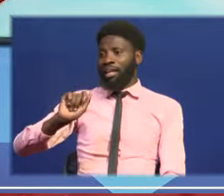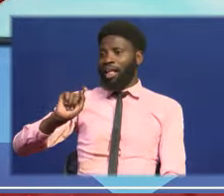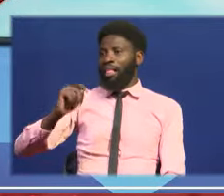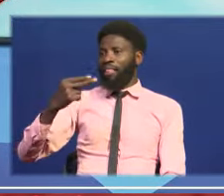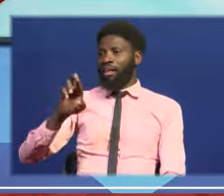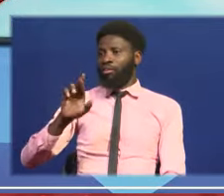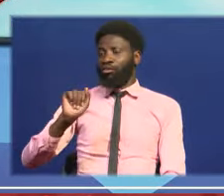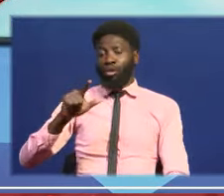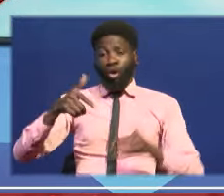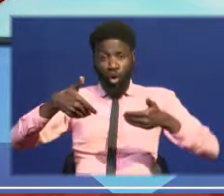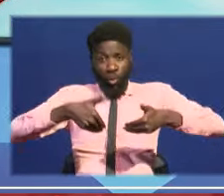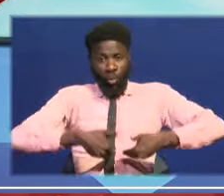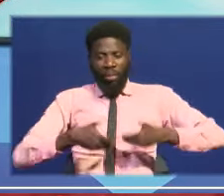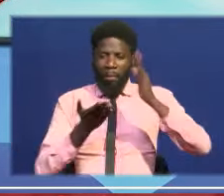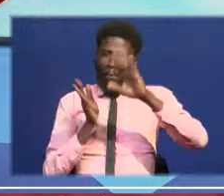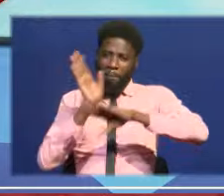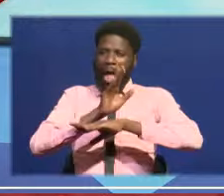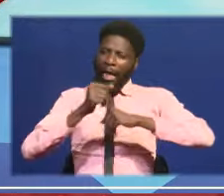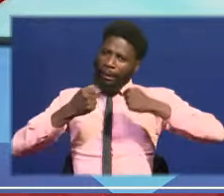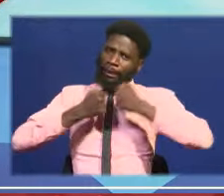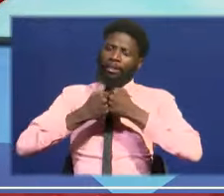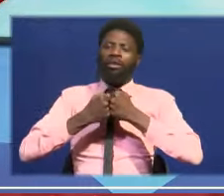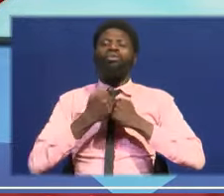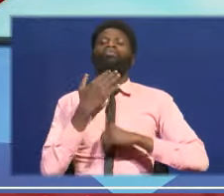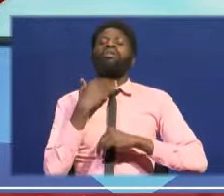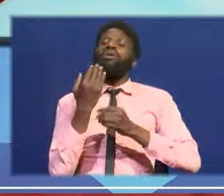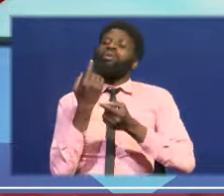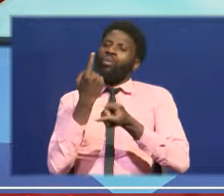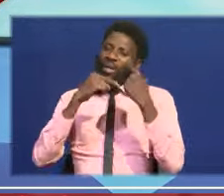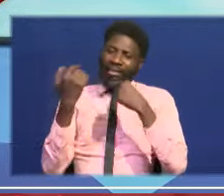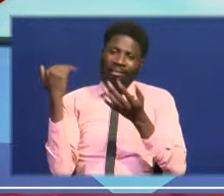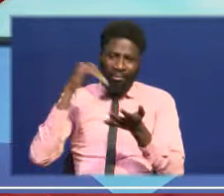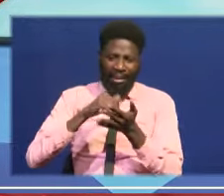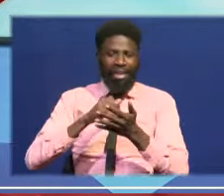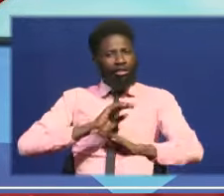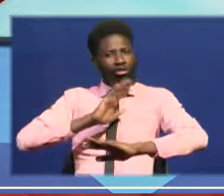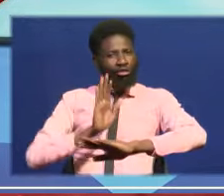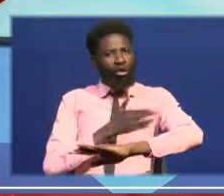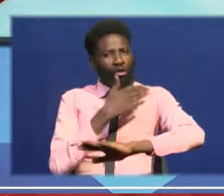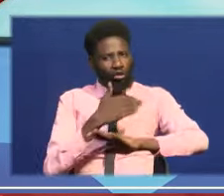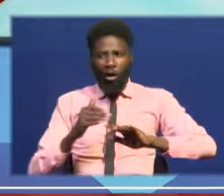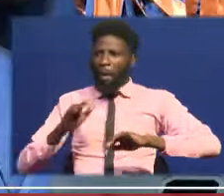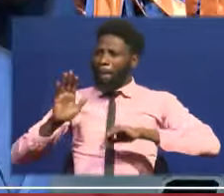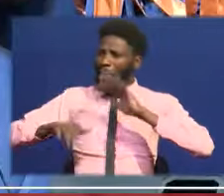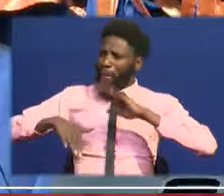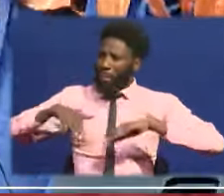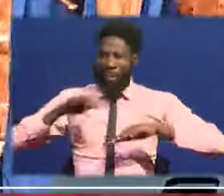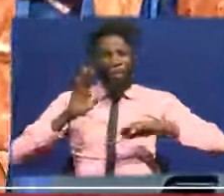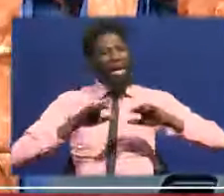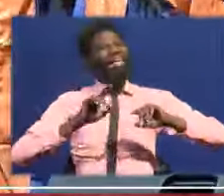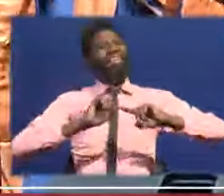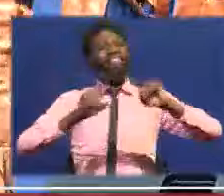taji yao, kilikuwa ni kinyang'anyiro cha ulimbwende wa sauti na midundo ya aina yake.